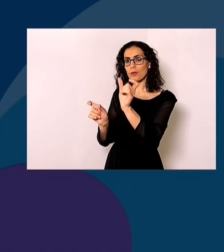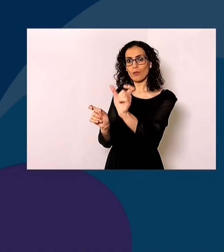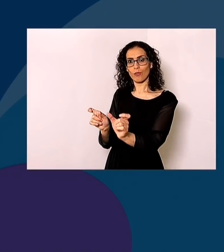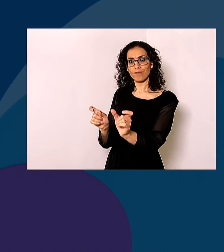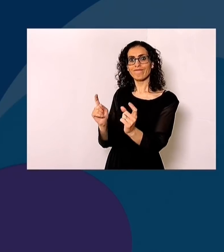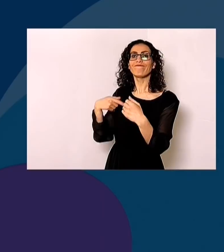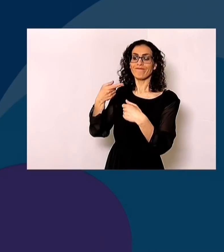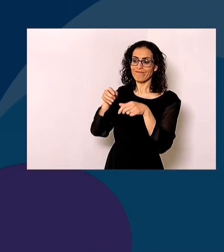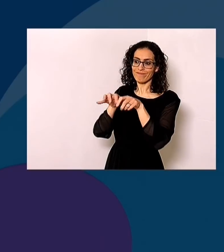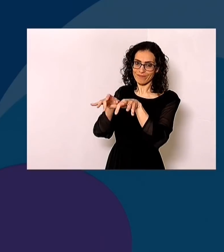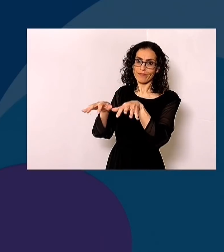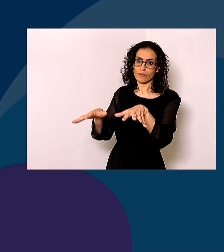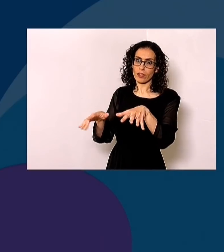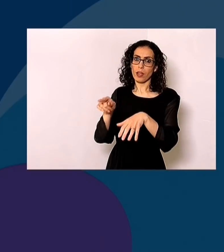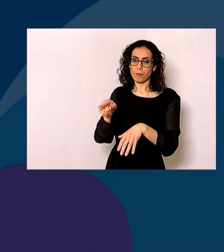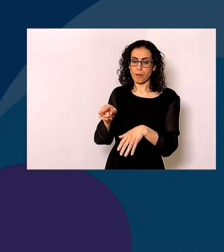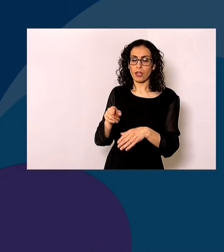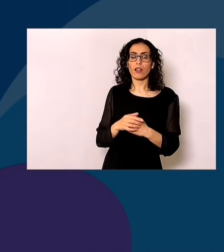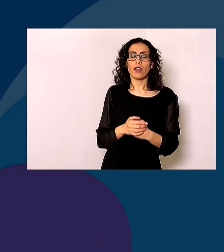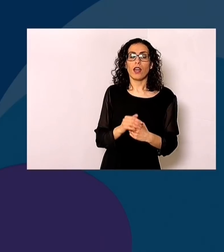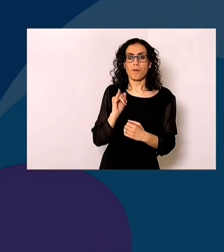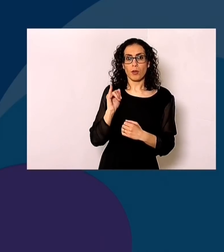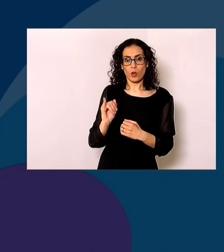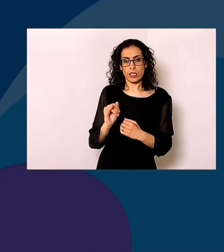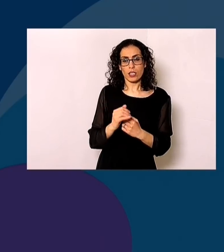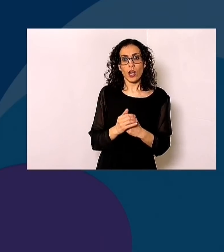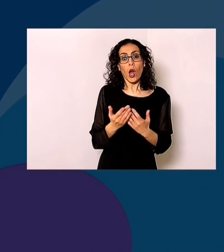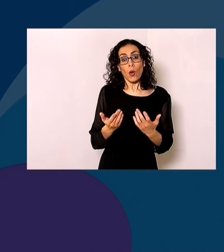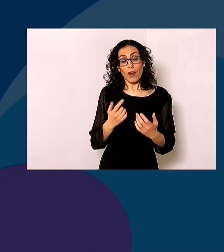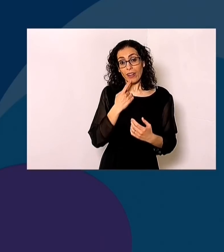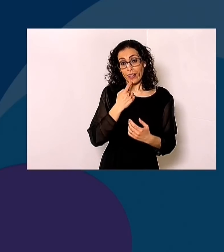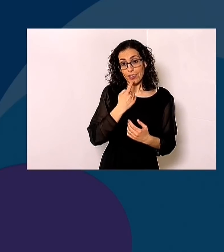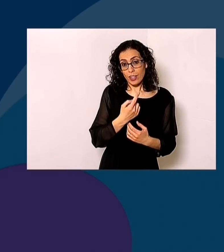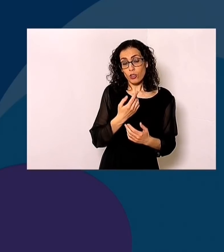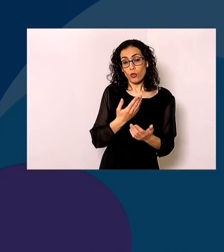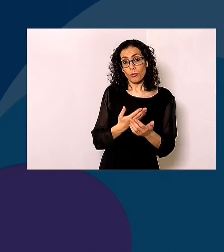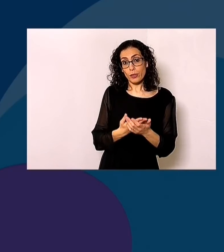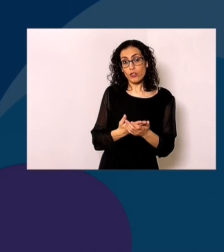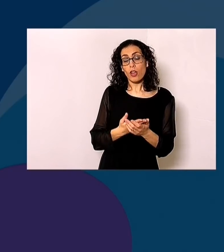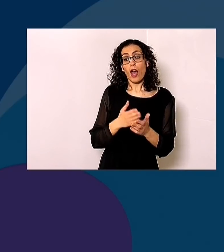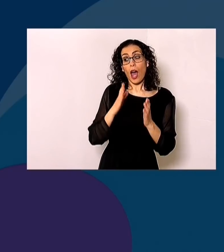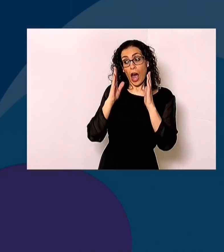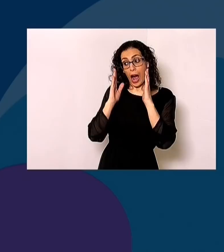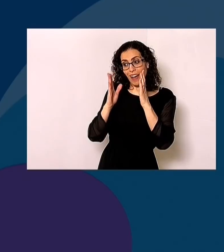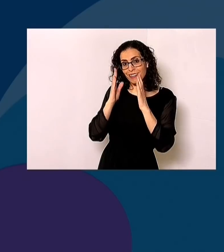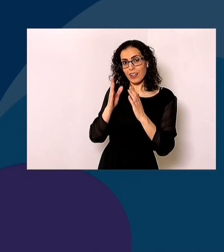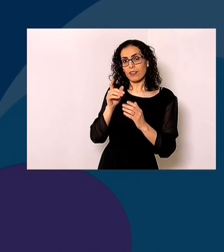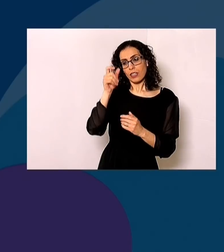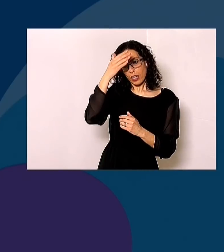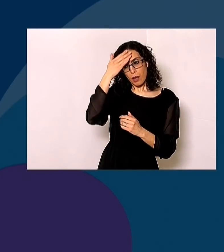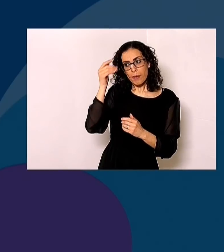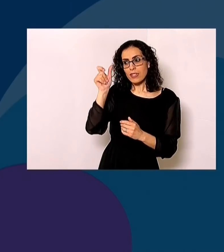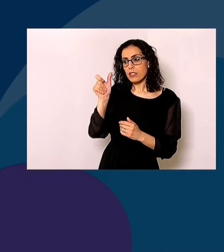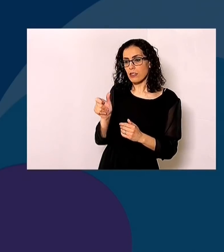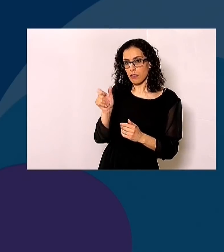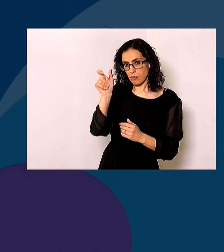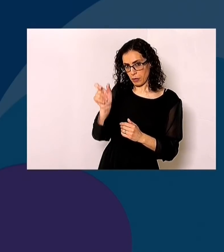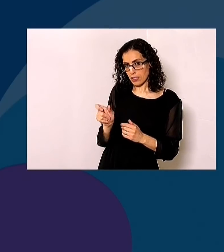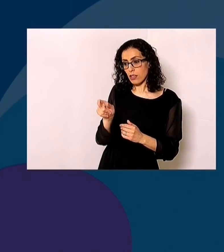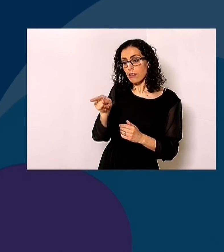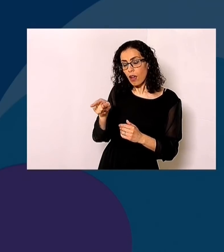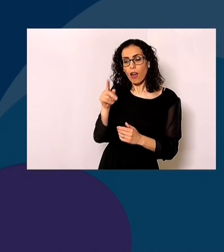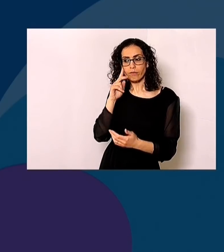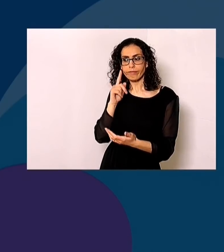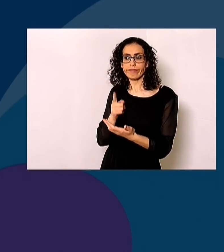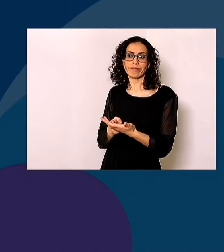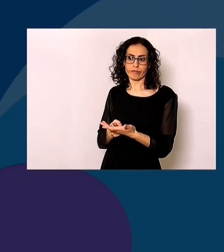aħna dak li qegħdin nagħmlu li hemmhekk bil-pariri tagħna u anke bil-mezzi ta' kwarantina nibqgħu insegwu lil dawn il-pazjenti ħalli bekk huwa importanti